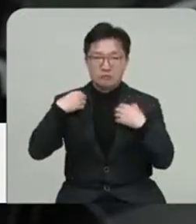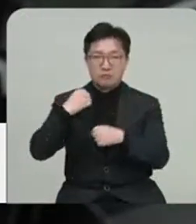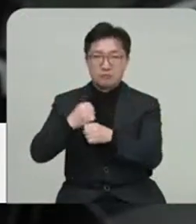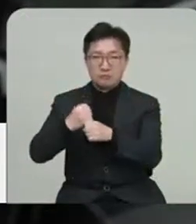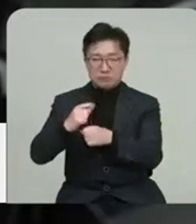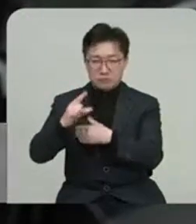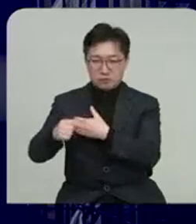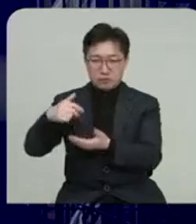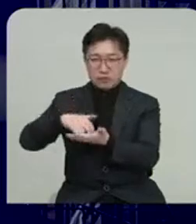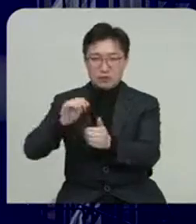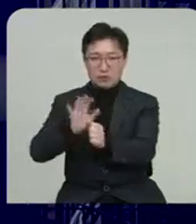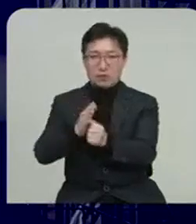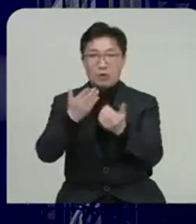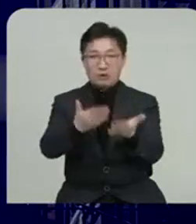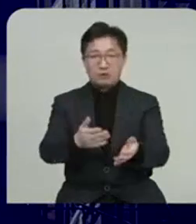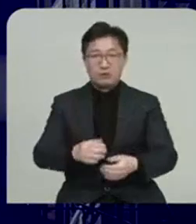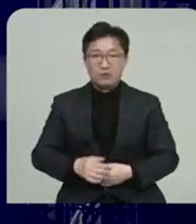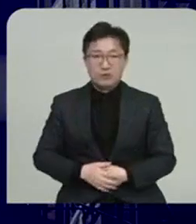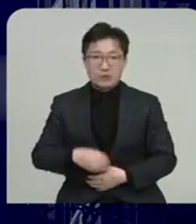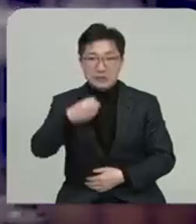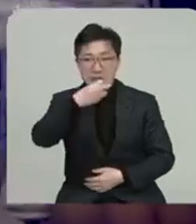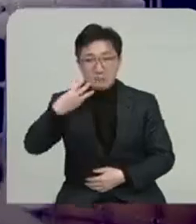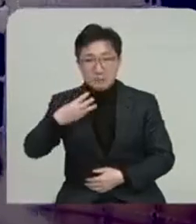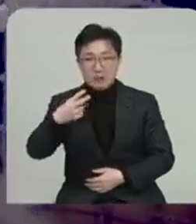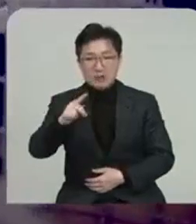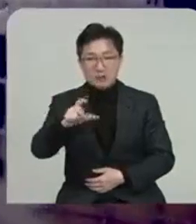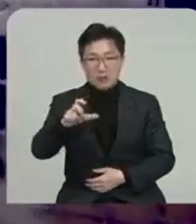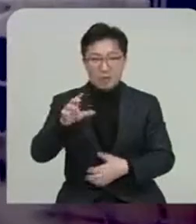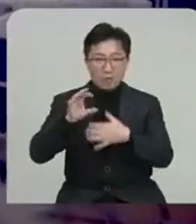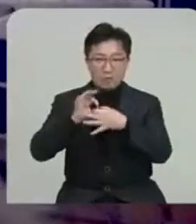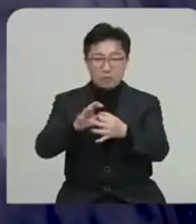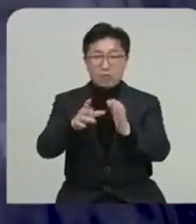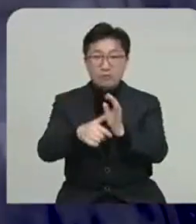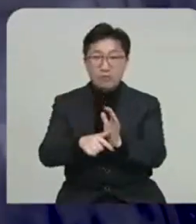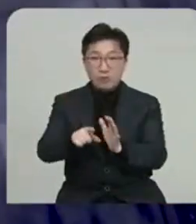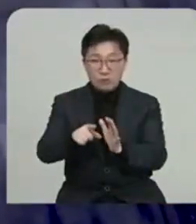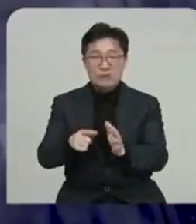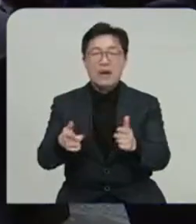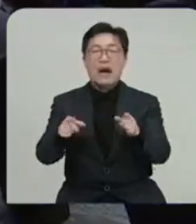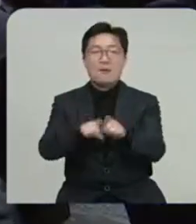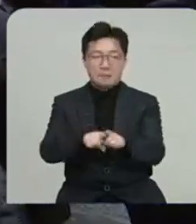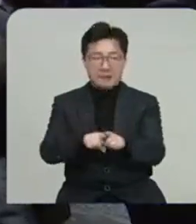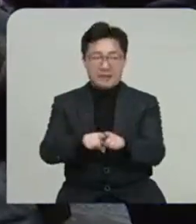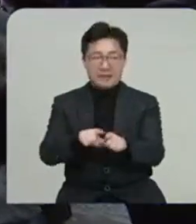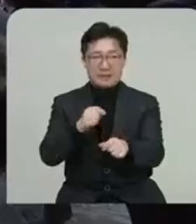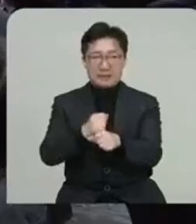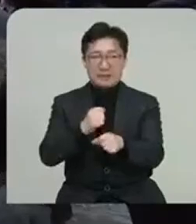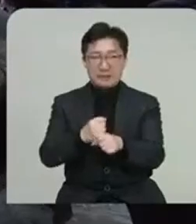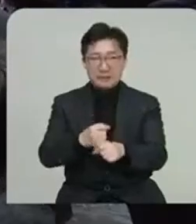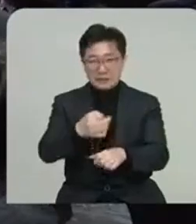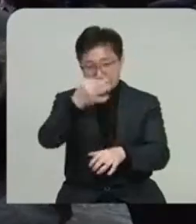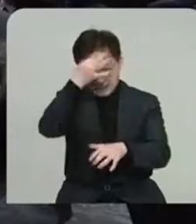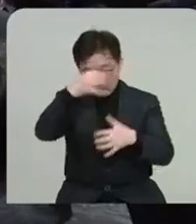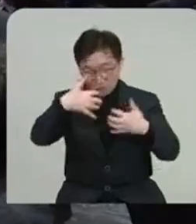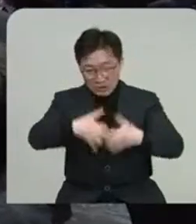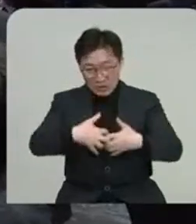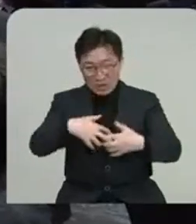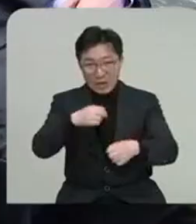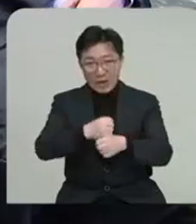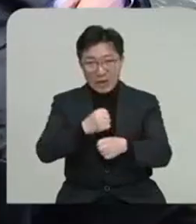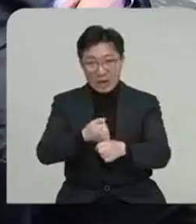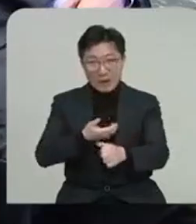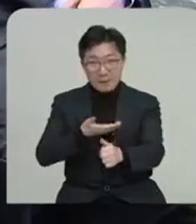자치단체가 지원합니다. 삼성전자가 2015년부터 중소기업 상생 사업으로 추진해온 스마트 공장 사업에